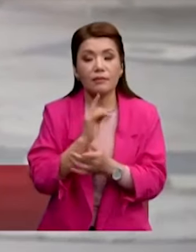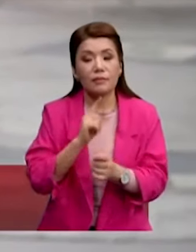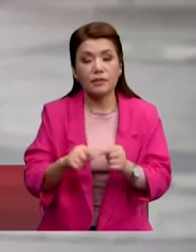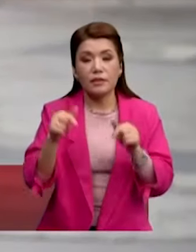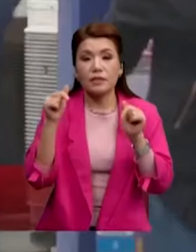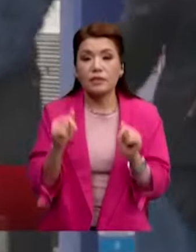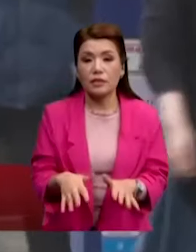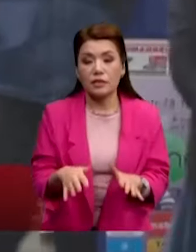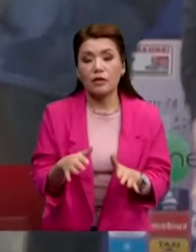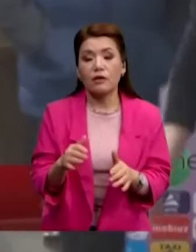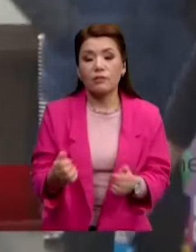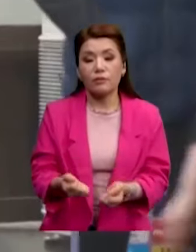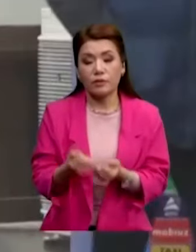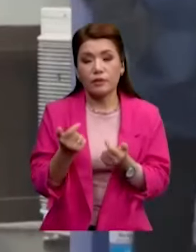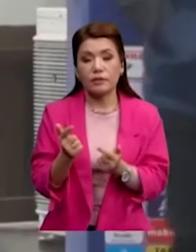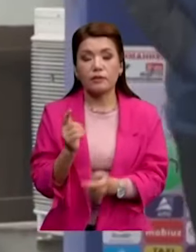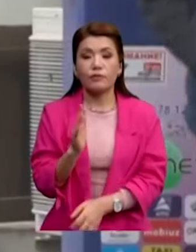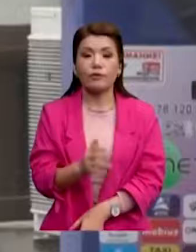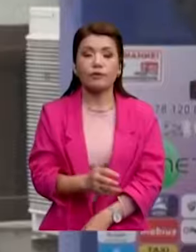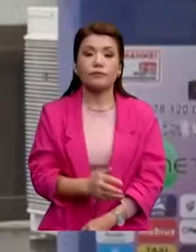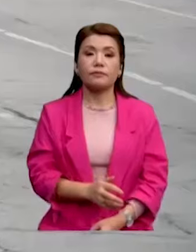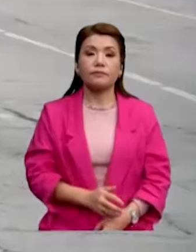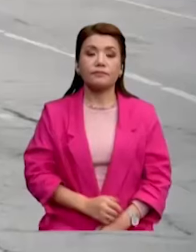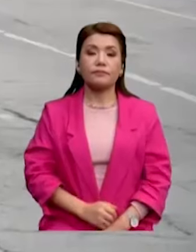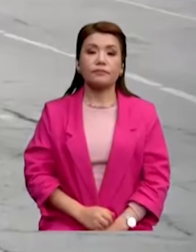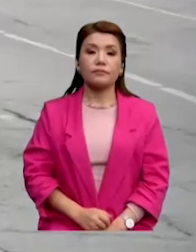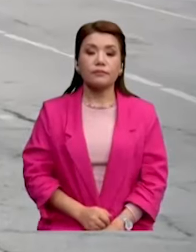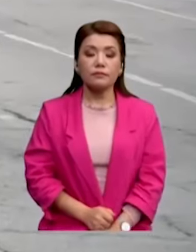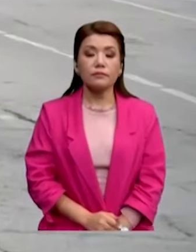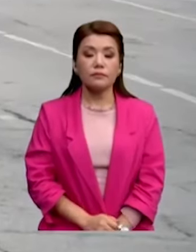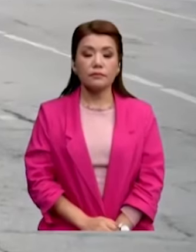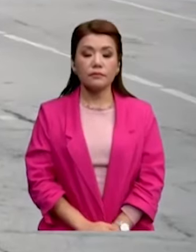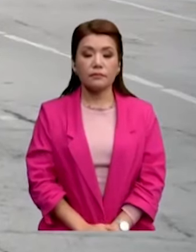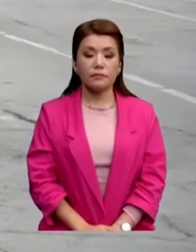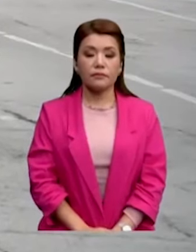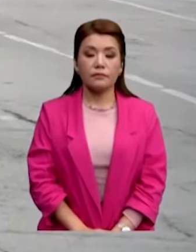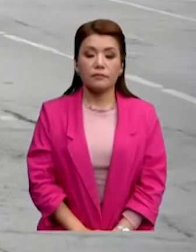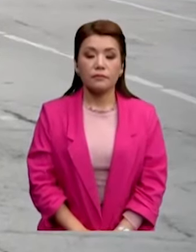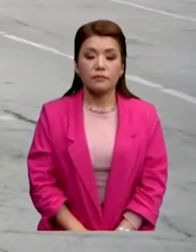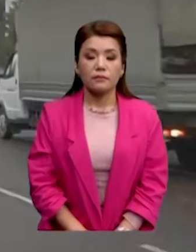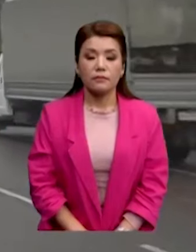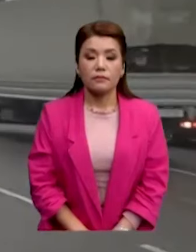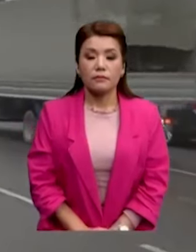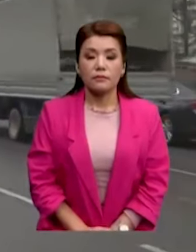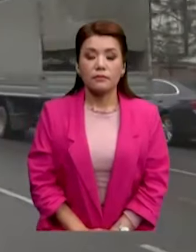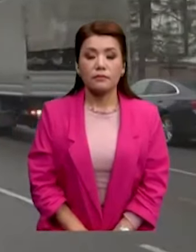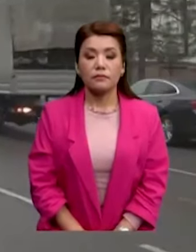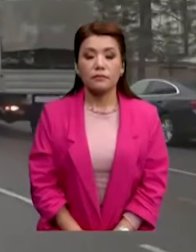шешім қабылдауға қолқалауы мүмкін. Ташкенттен Динара Жоламанқызы, Санжар Равшан, Атамекен Бизнес.